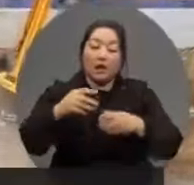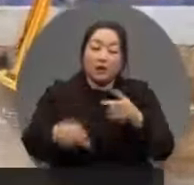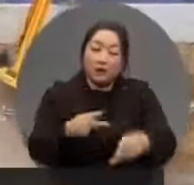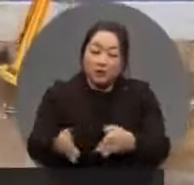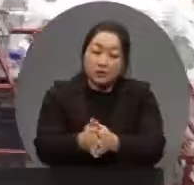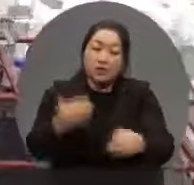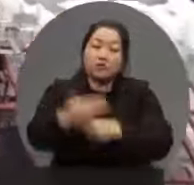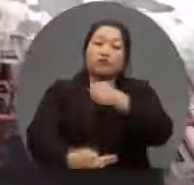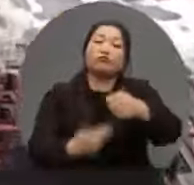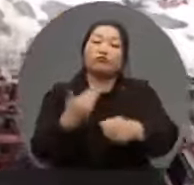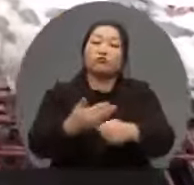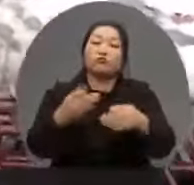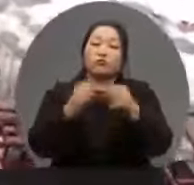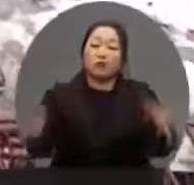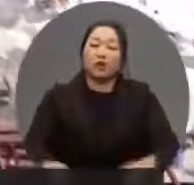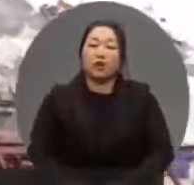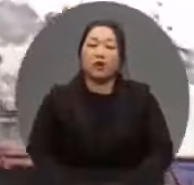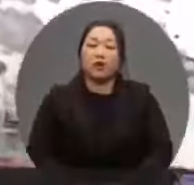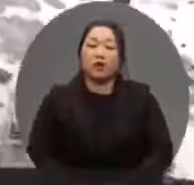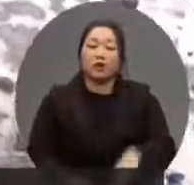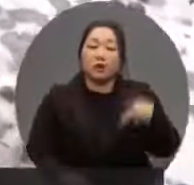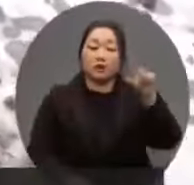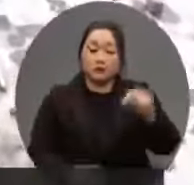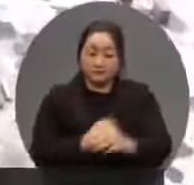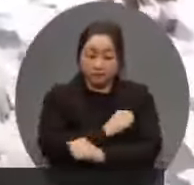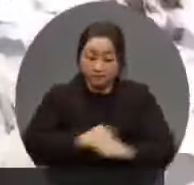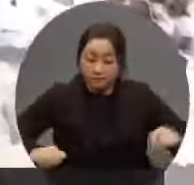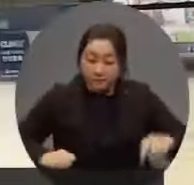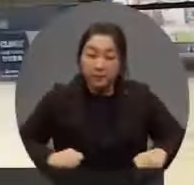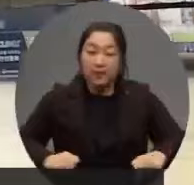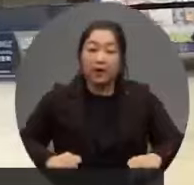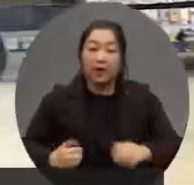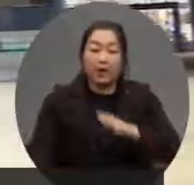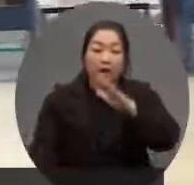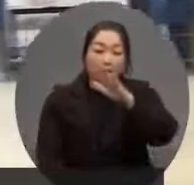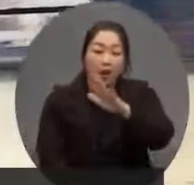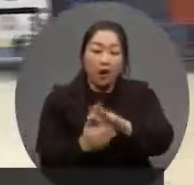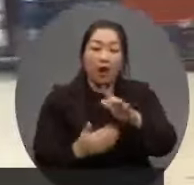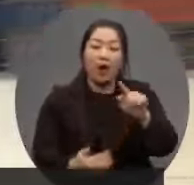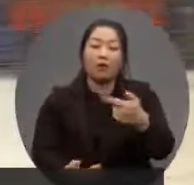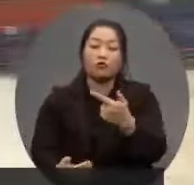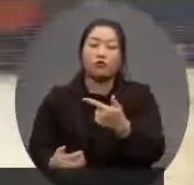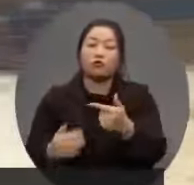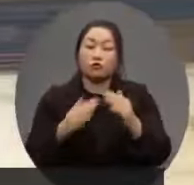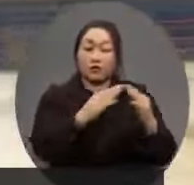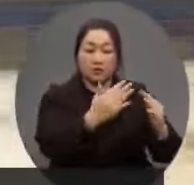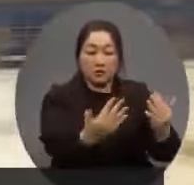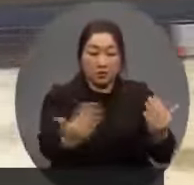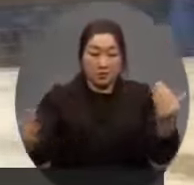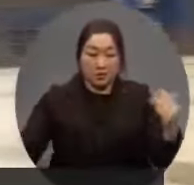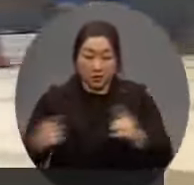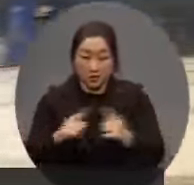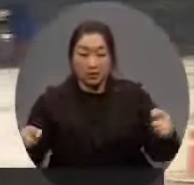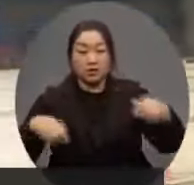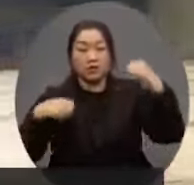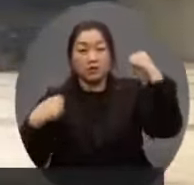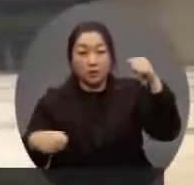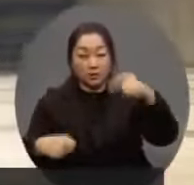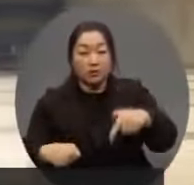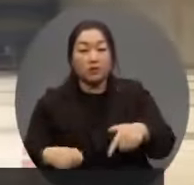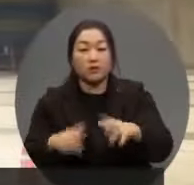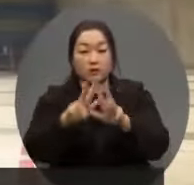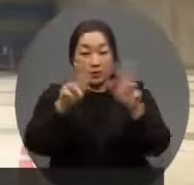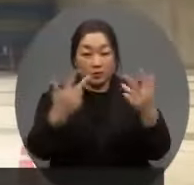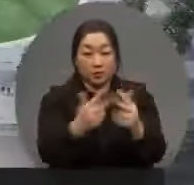만입니다. 만 제곱미터에 달하는 바닥 면적이 최대 600부스까지 넣을 수 있는 1층 전시장의 규모를 가늠하게